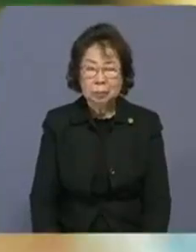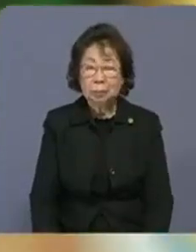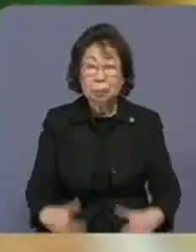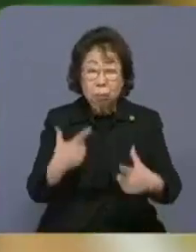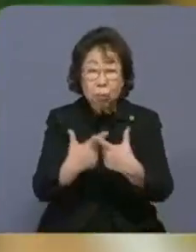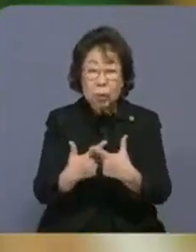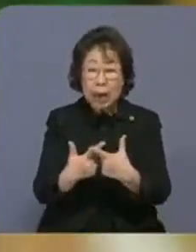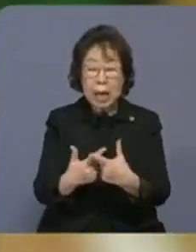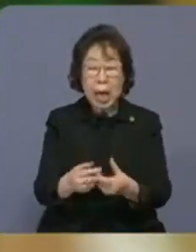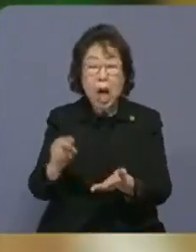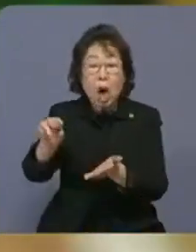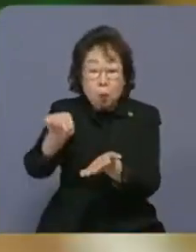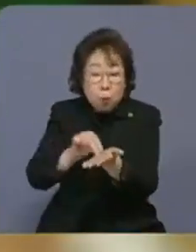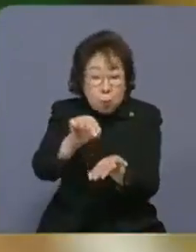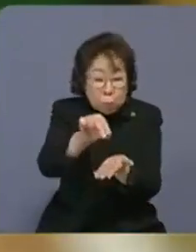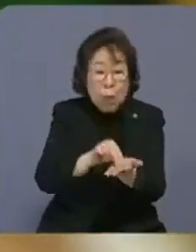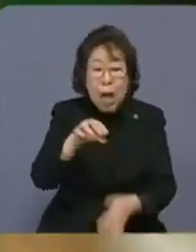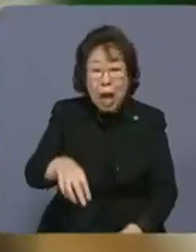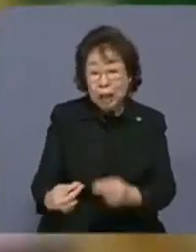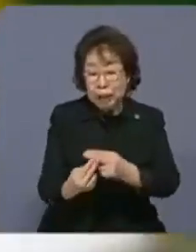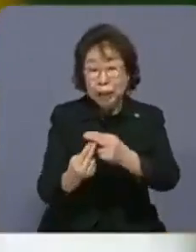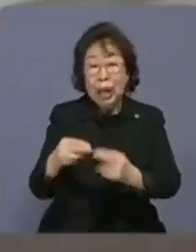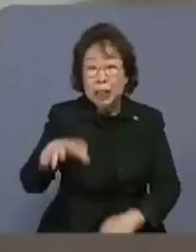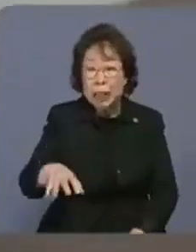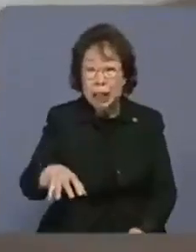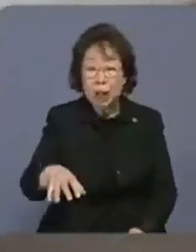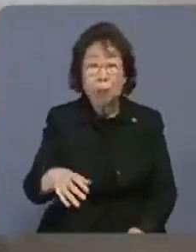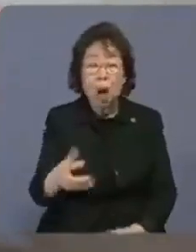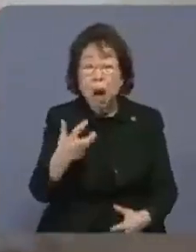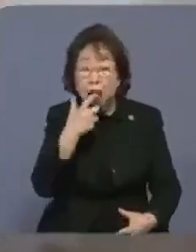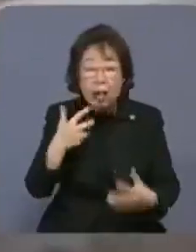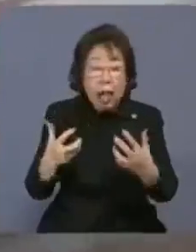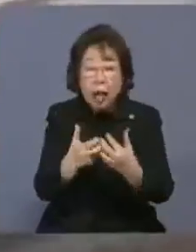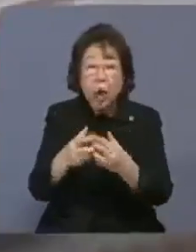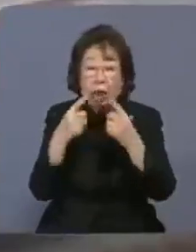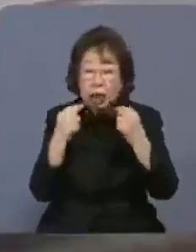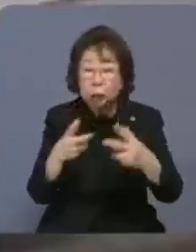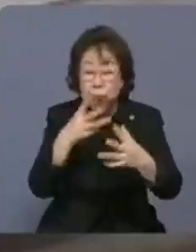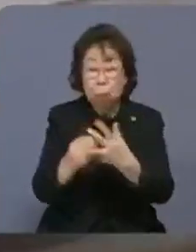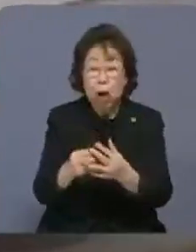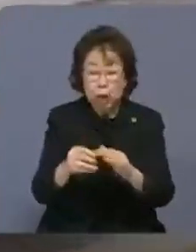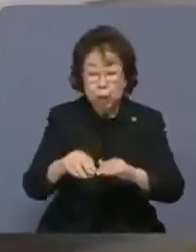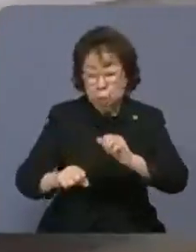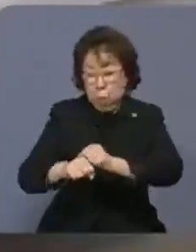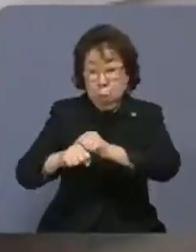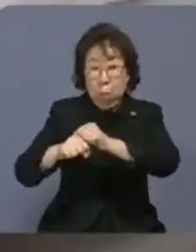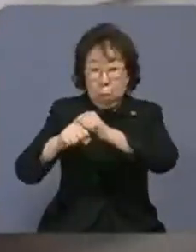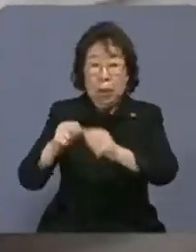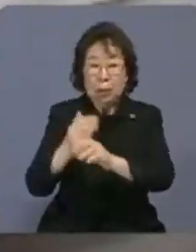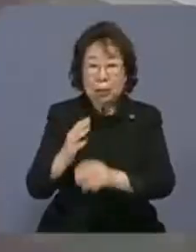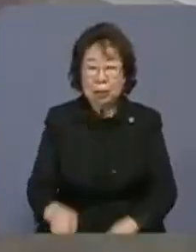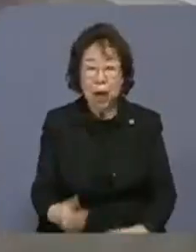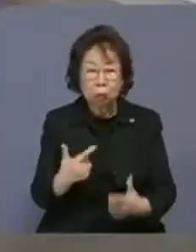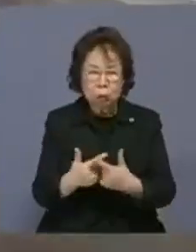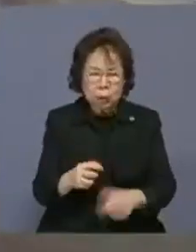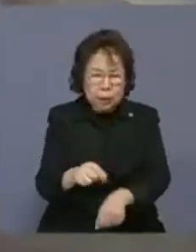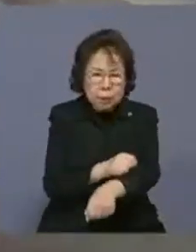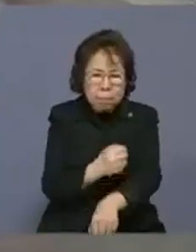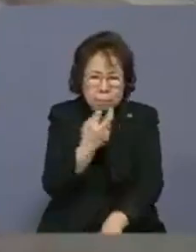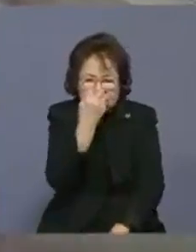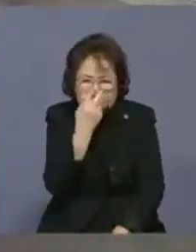부산의 한 bp 의 식자재 참고 참고 안에는 냉동식품 등 다양한 식자재가 쌓여있고 부산시 특별사법경찰